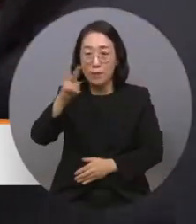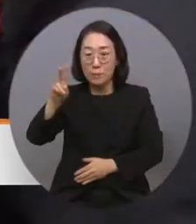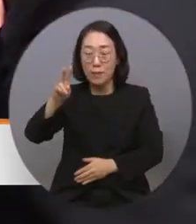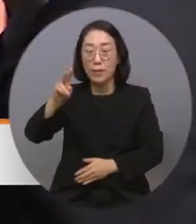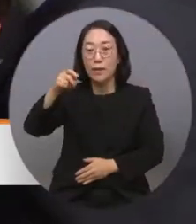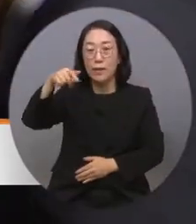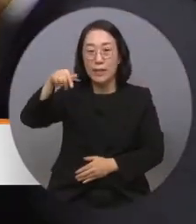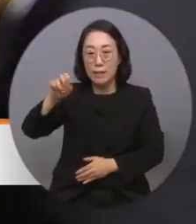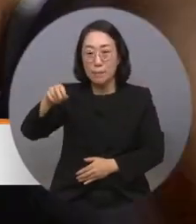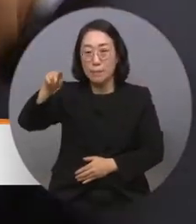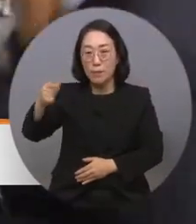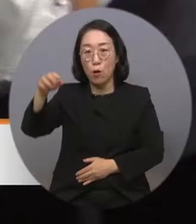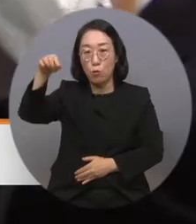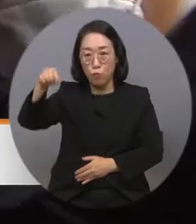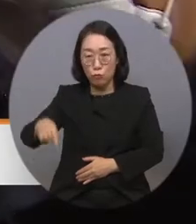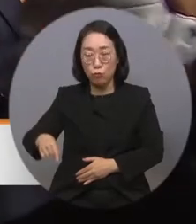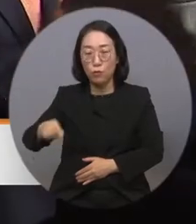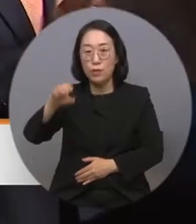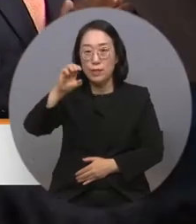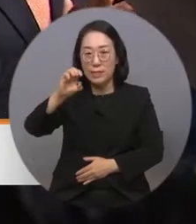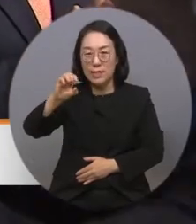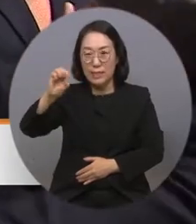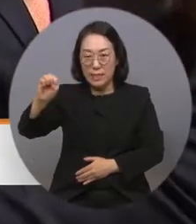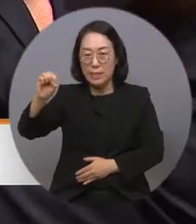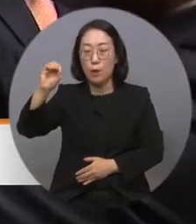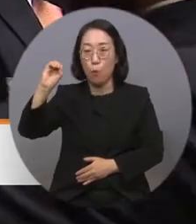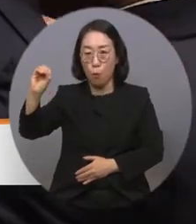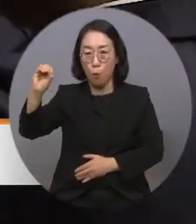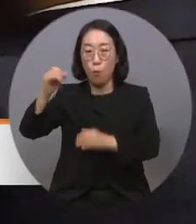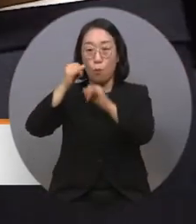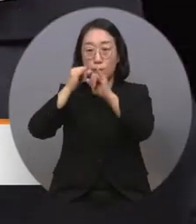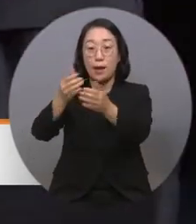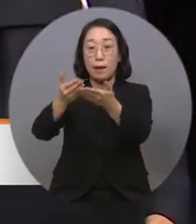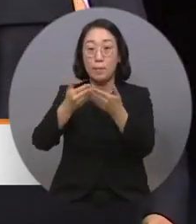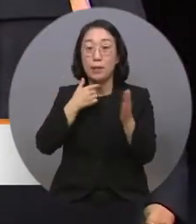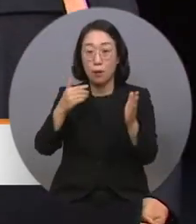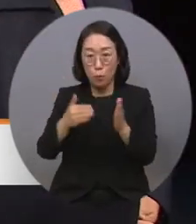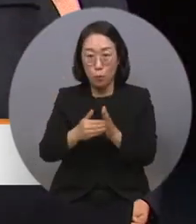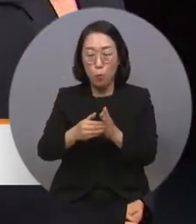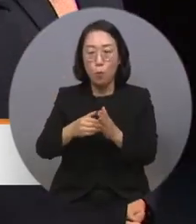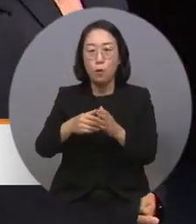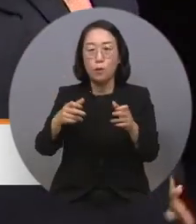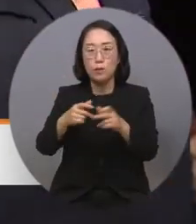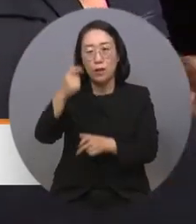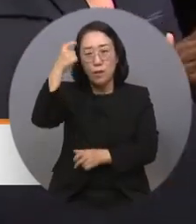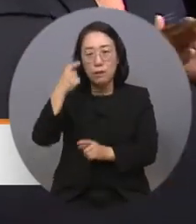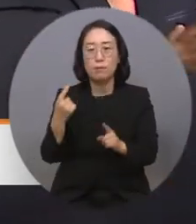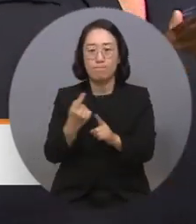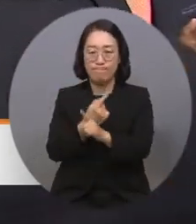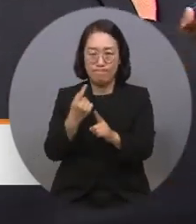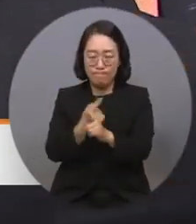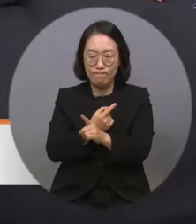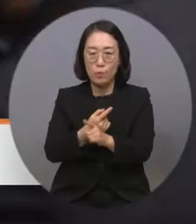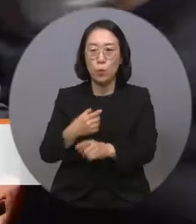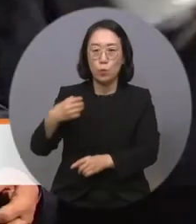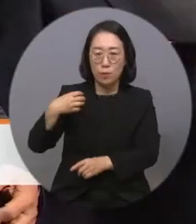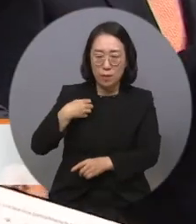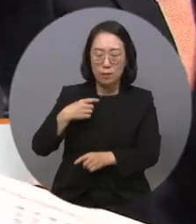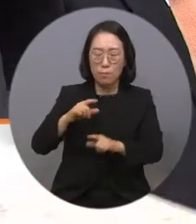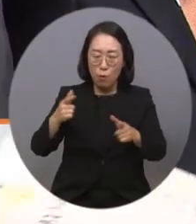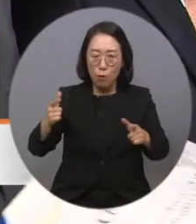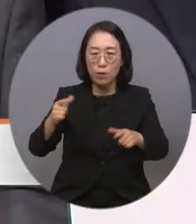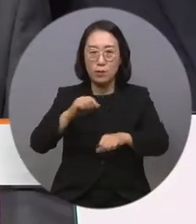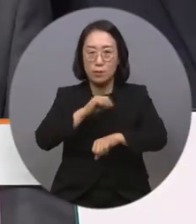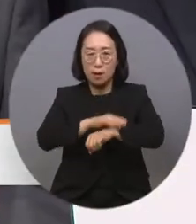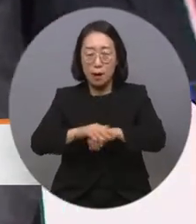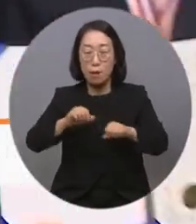김선우 사장이 CEO상을 수상했으며 장애인 인식 개선과 소외계층을 대변하는 책임과 의무를 다하기